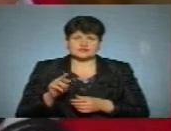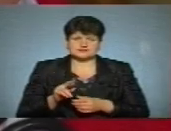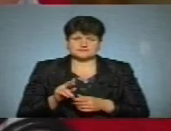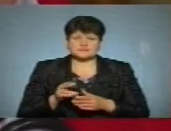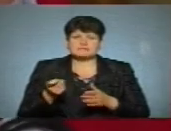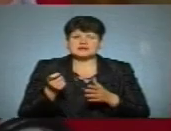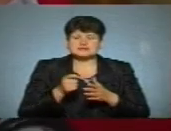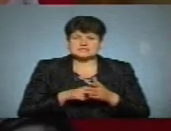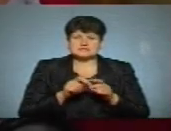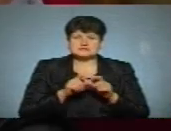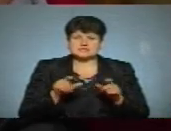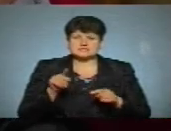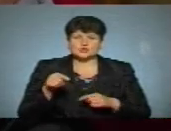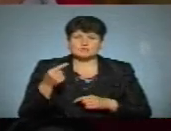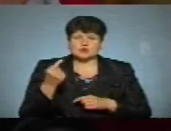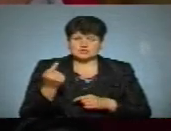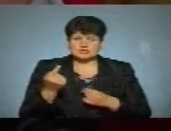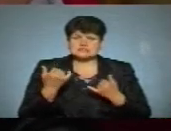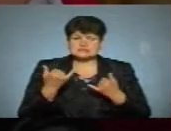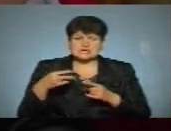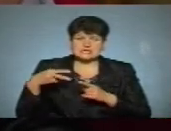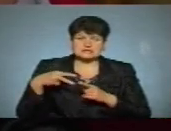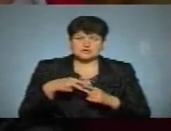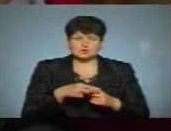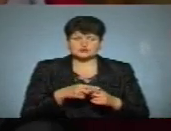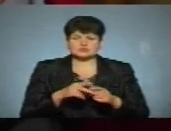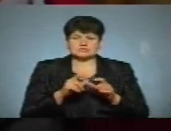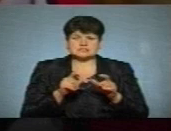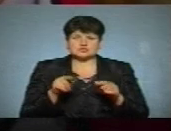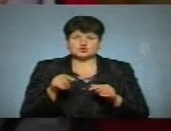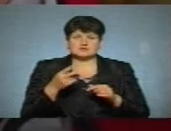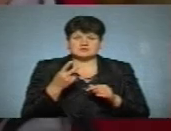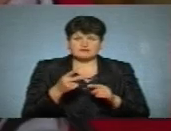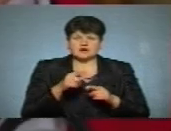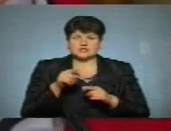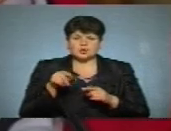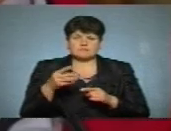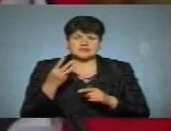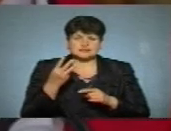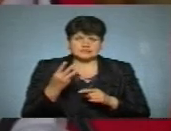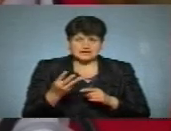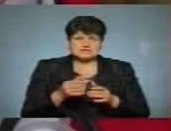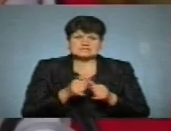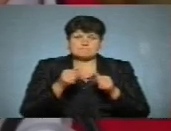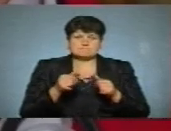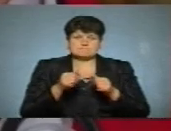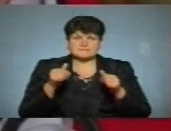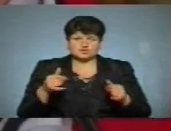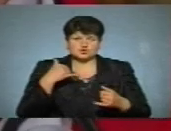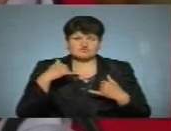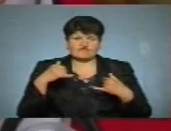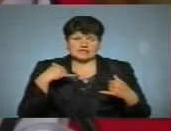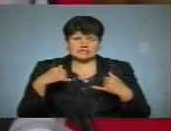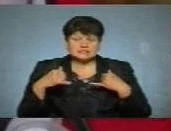При закритті підстанції номер 1 зараз нагрузка на підстанцію номер 2 нашу і підстанцію номер 3 збільшилась викликів,